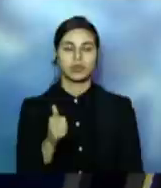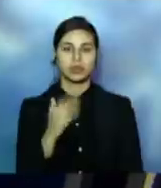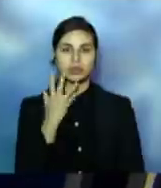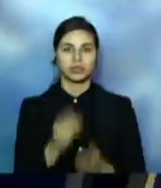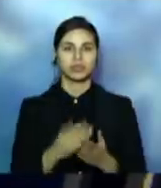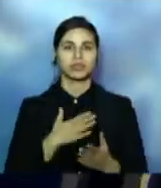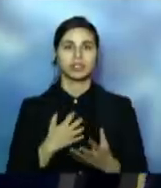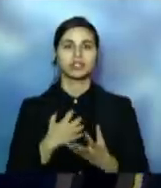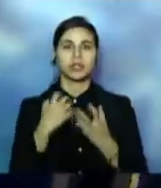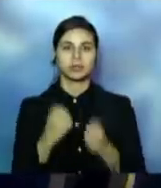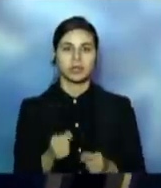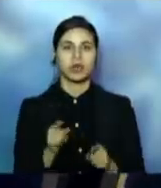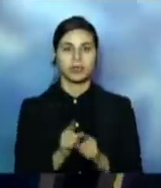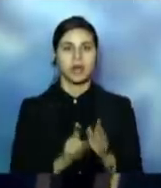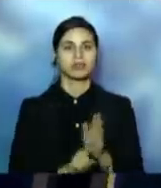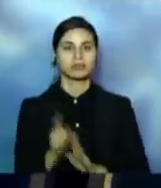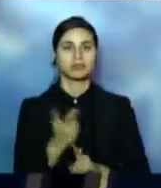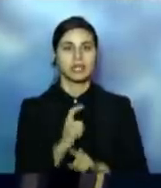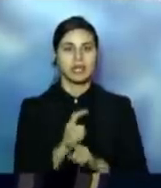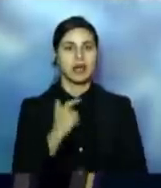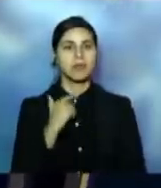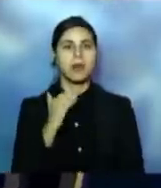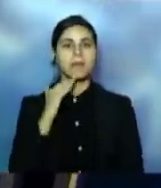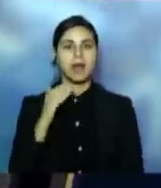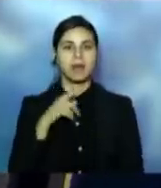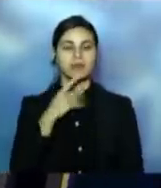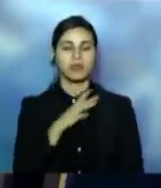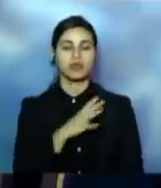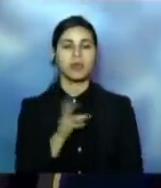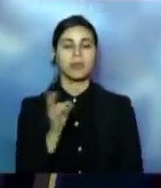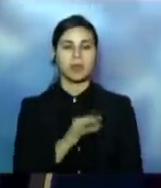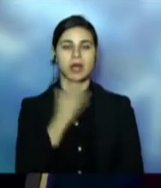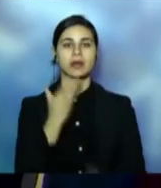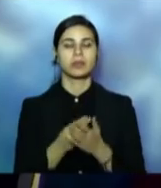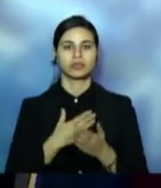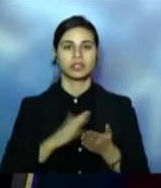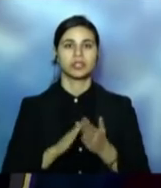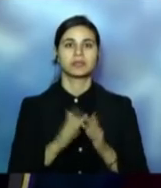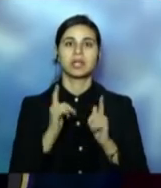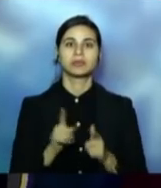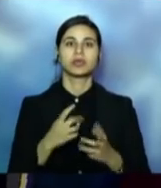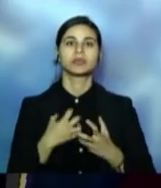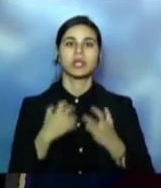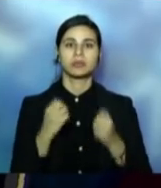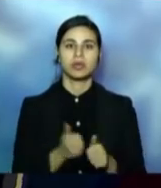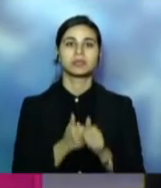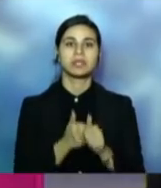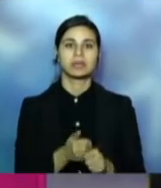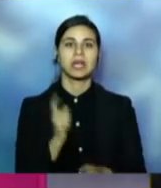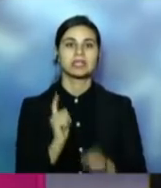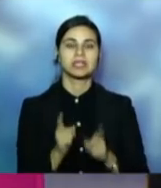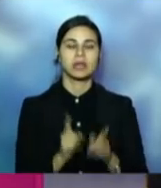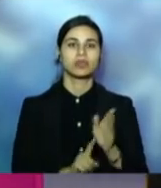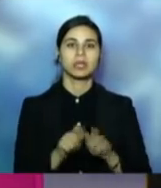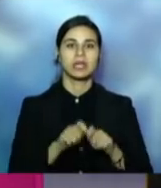ჩვენ ჯანმრთელობის სამჭედლოზე. ძალიან ხმამაღლაა თითქოს ეს ნათქვამი, მაგრამ ჩვენ შევთანხმდით, რომ ჯანმრთელობის წანამძღვრები რეალურად